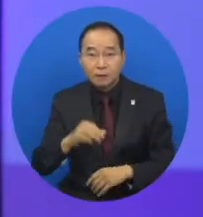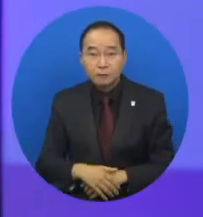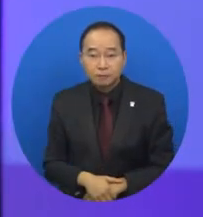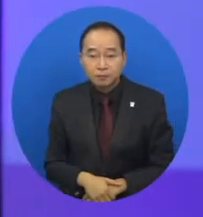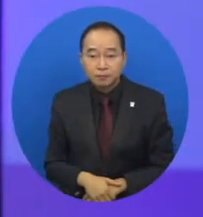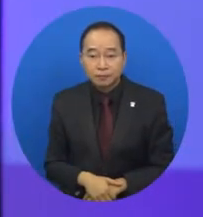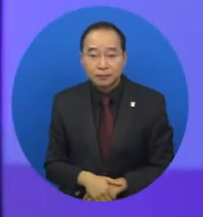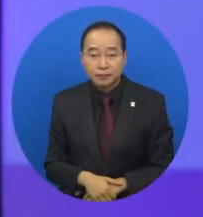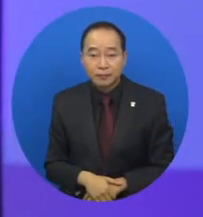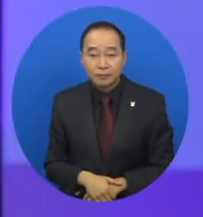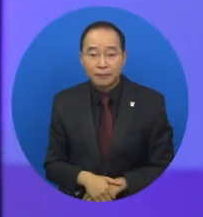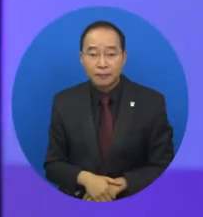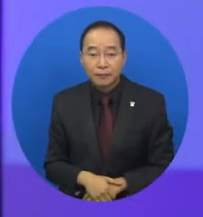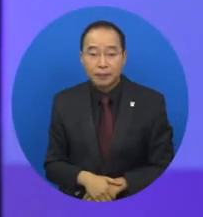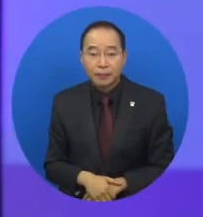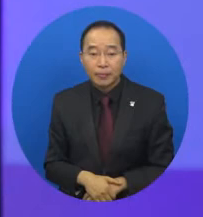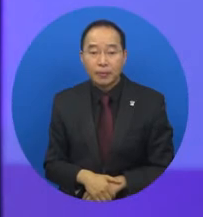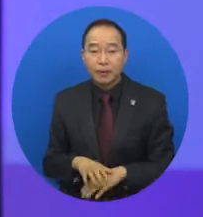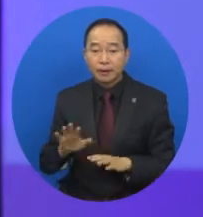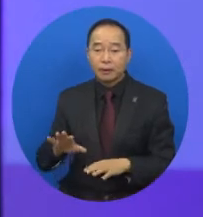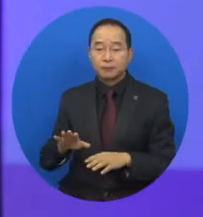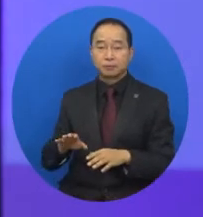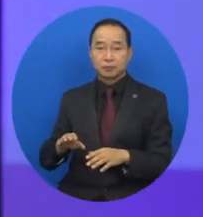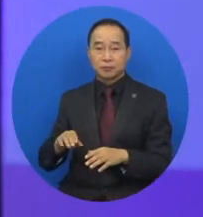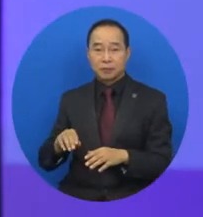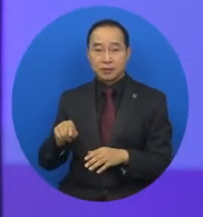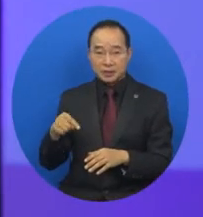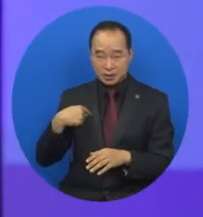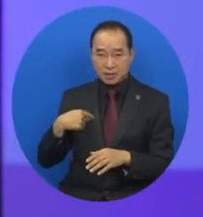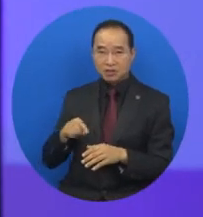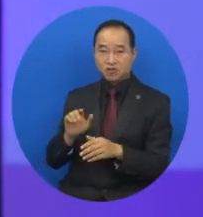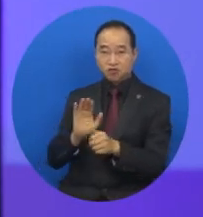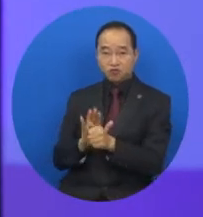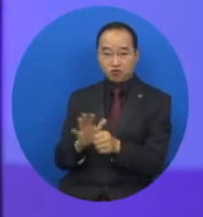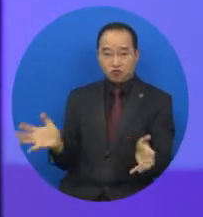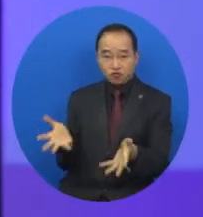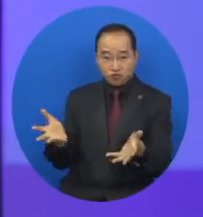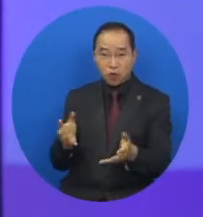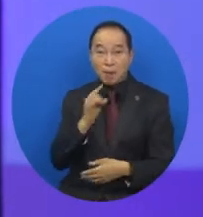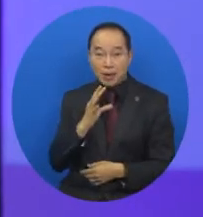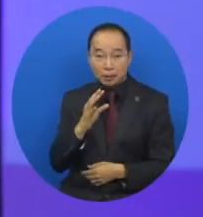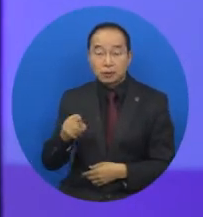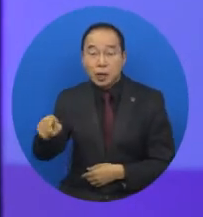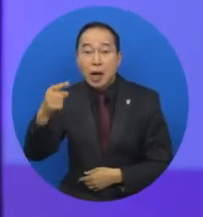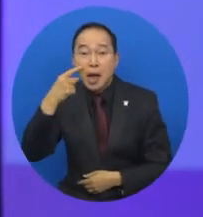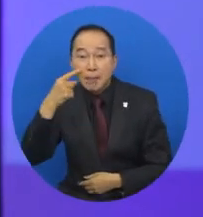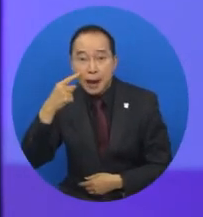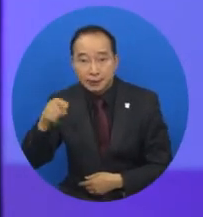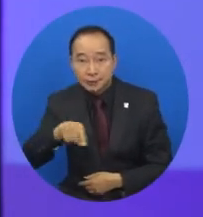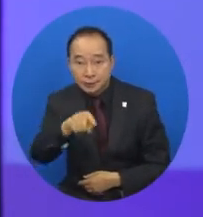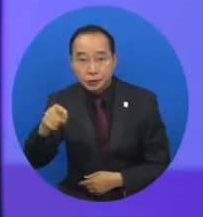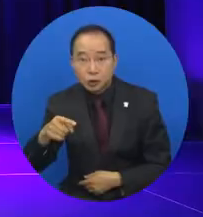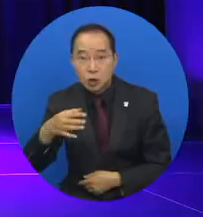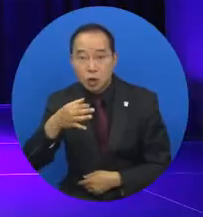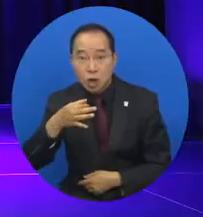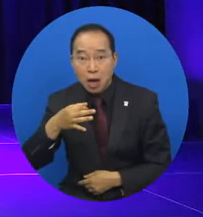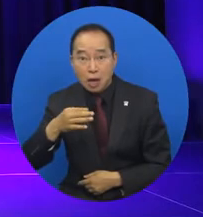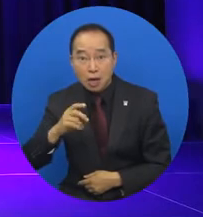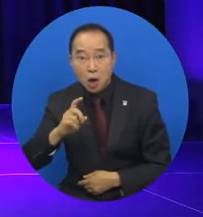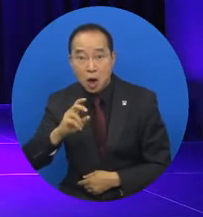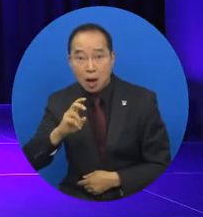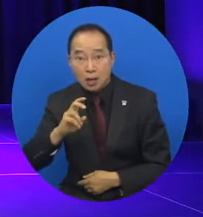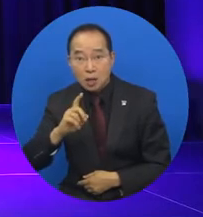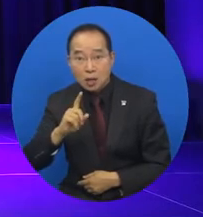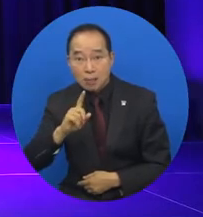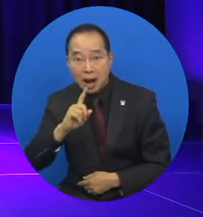동안에 저희들은 퍼실리테이터의 역할만을 수행하면서 그들이 직접 연출을 맡고 소리를 잘 낼 수